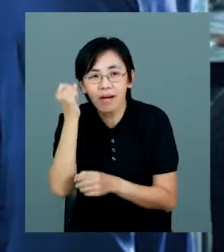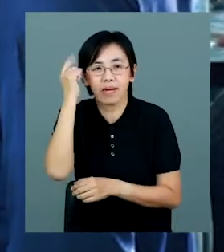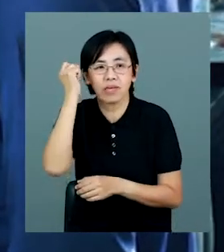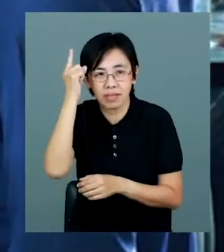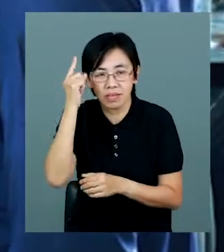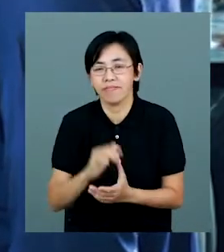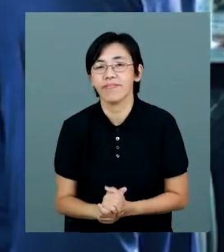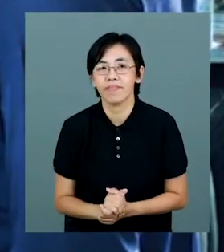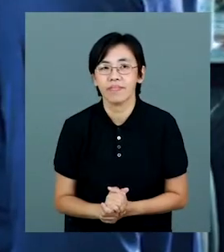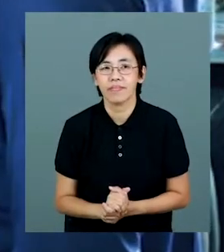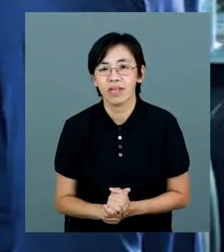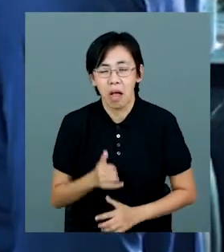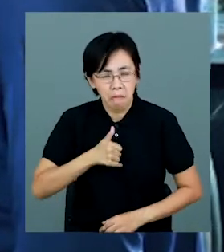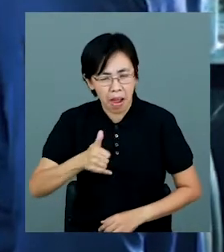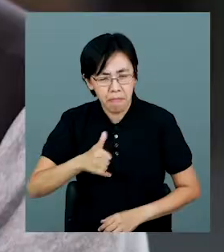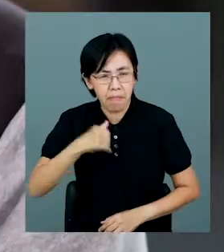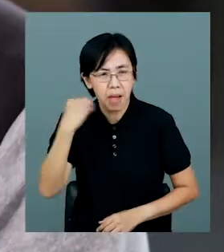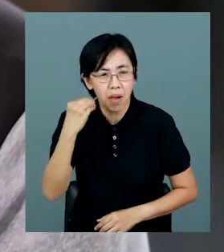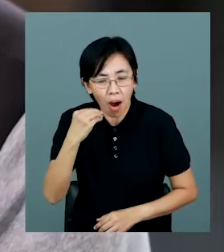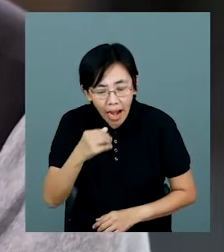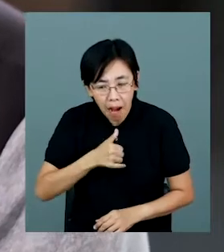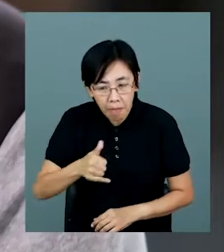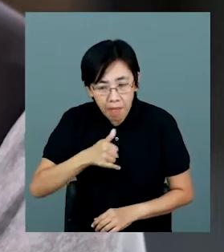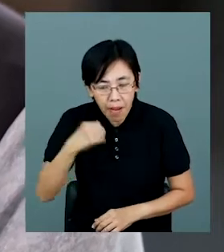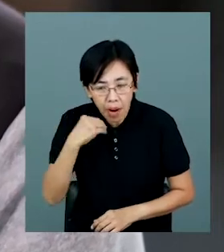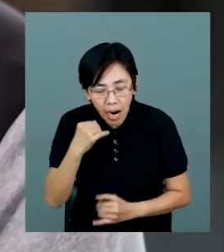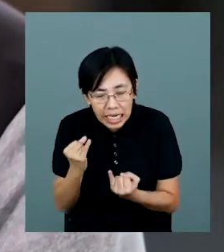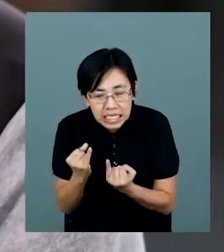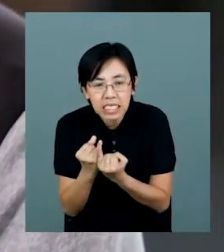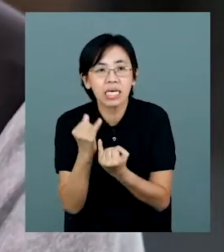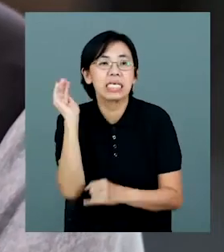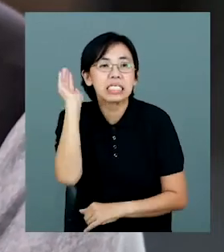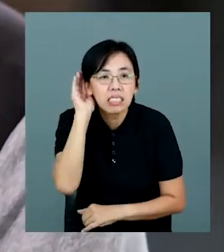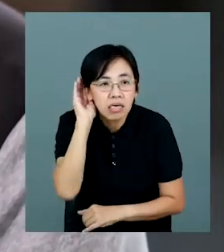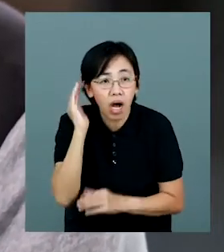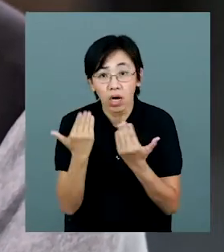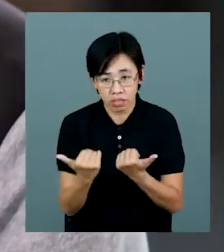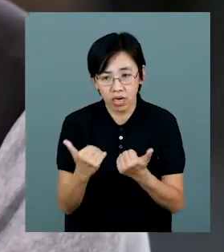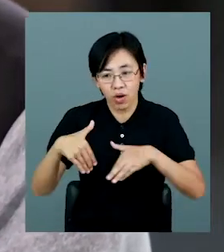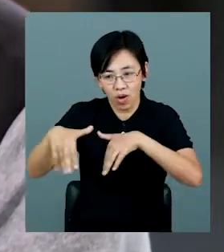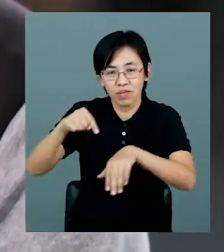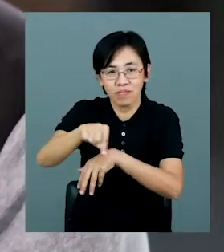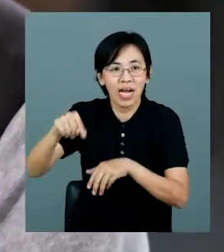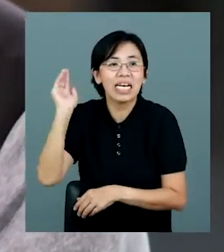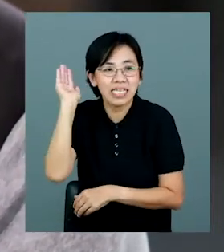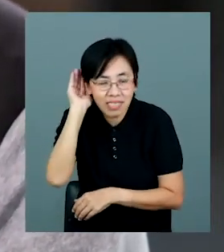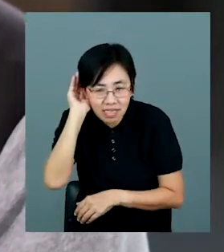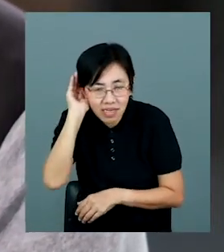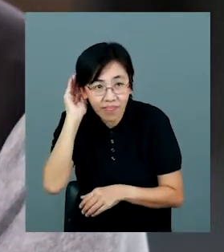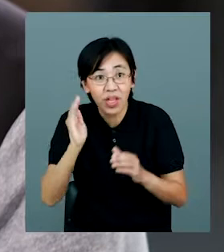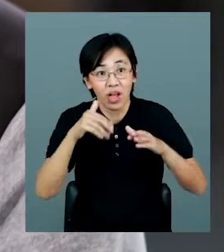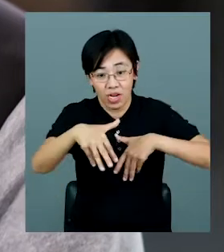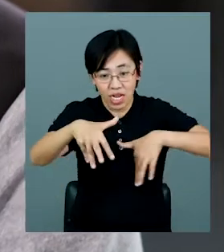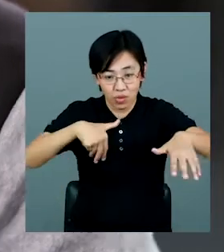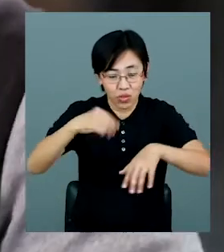ก็ทำความเข้าใจกับเขาก่อนครับผม คือไปที ใช่ครับ ให้เขาเชื่อใจ ใช่ครับ แล้วตอนนี้เขาเชื่อใจขึ้นไหมครับ เชื่อใจขึ้นครับ